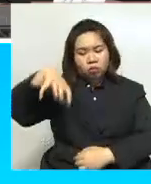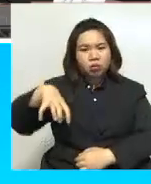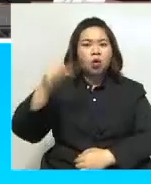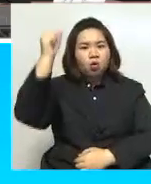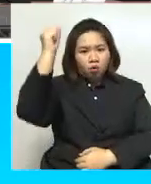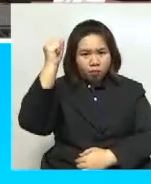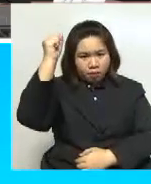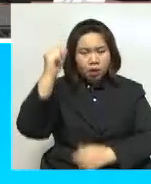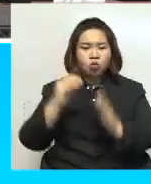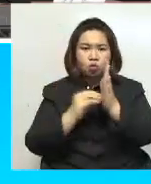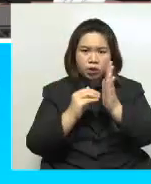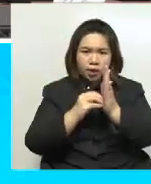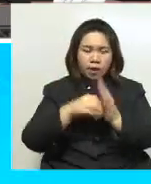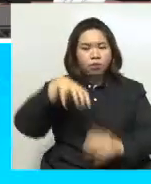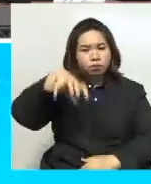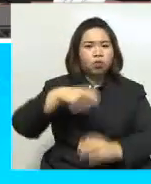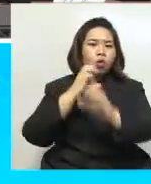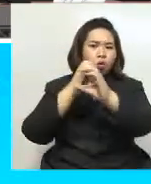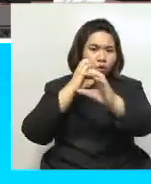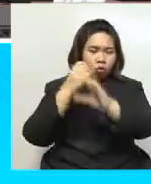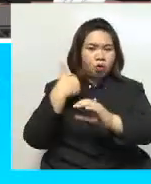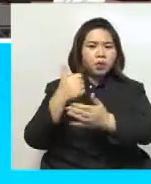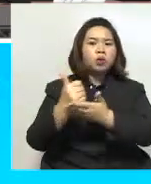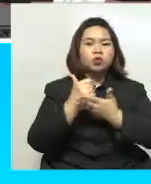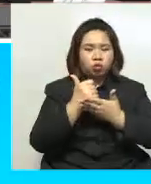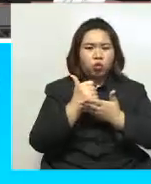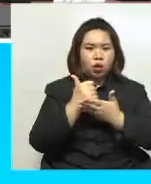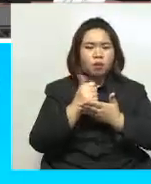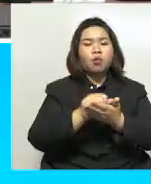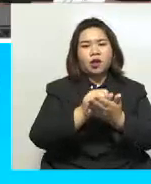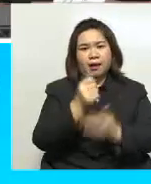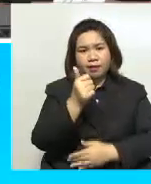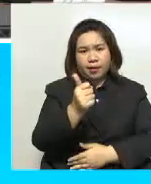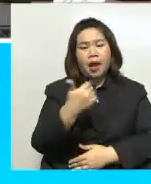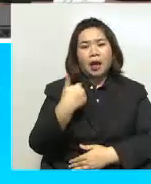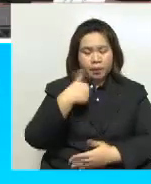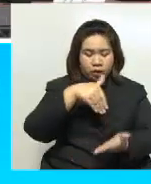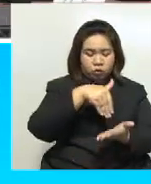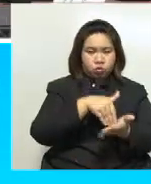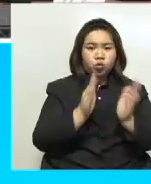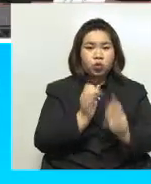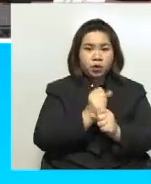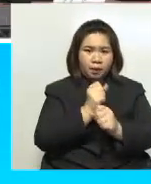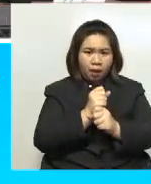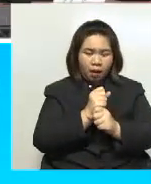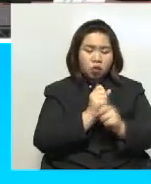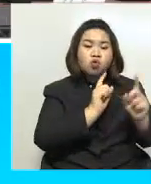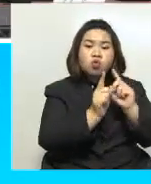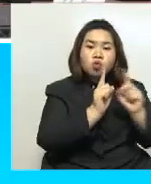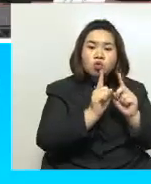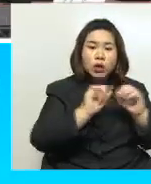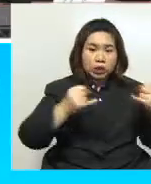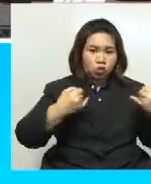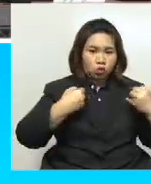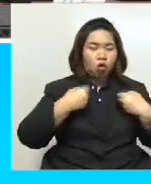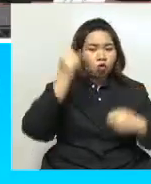าพร้อมที่จะจัดหารถมาเสริมเจ้าหน้าที่ที่เราไปอยู่เนี่ยก็จะประสานกับผู้ประกอบการครับ ค่ะ